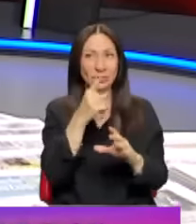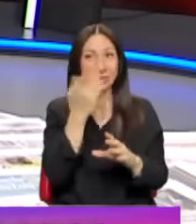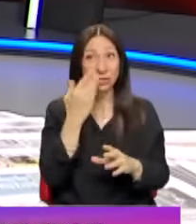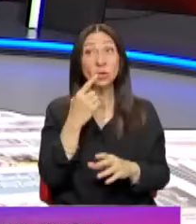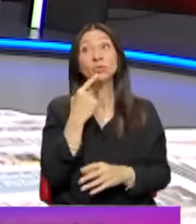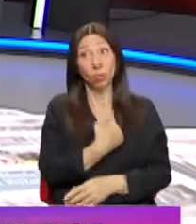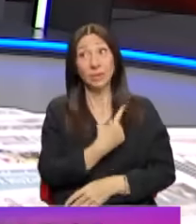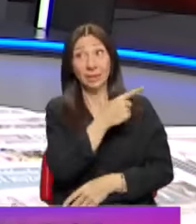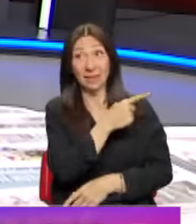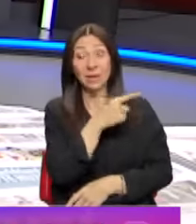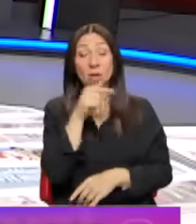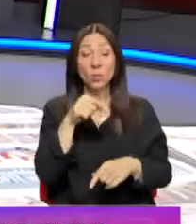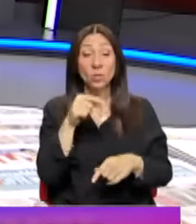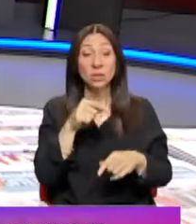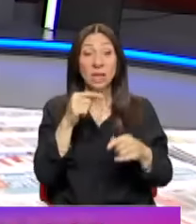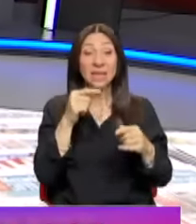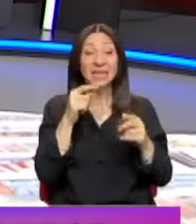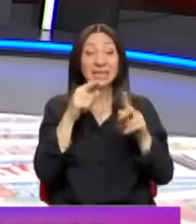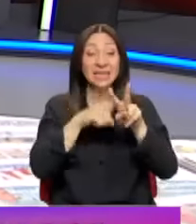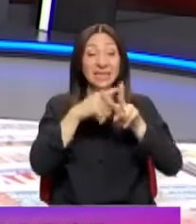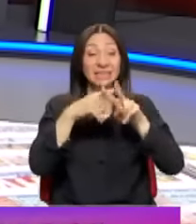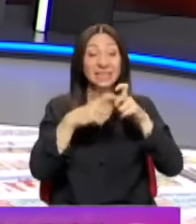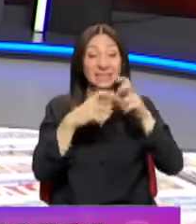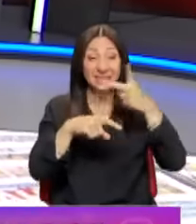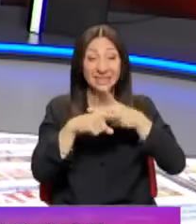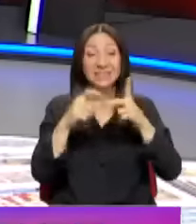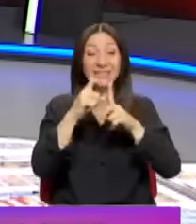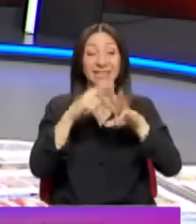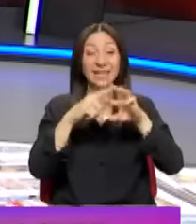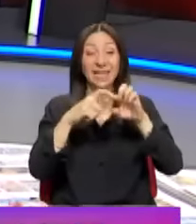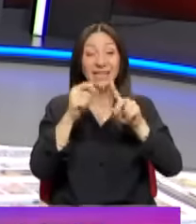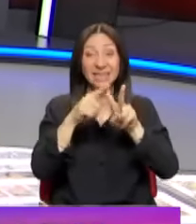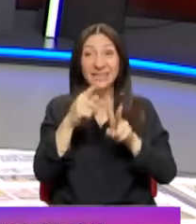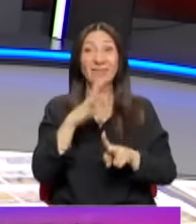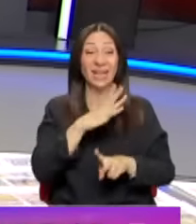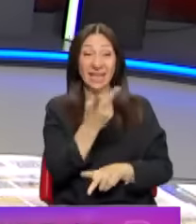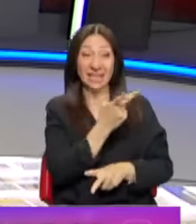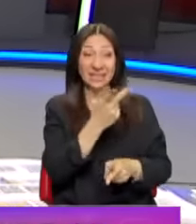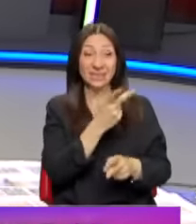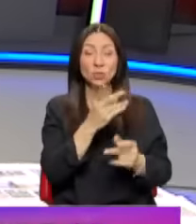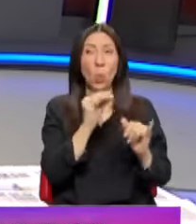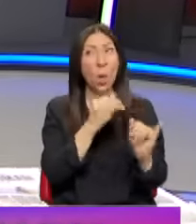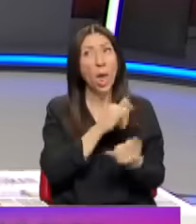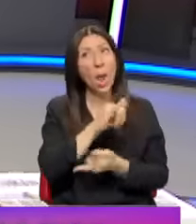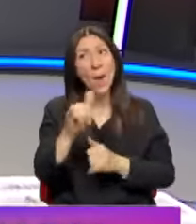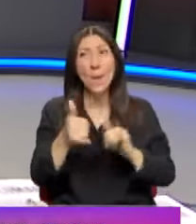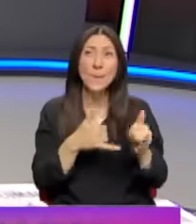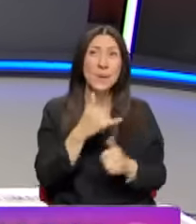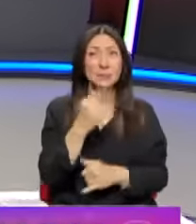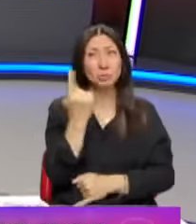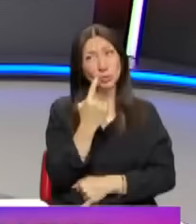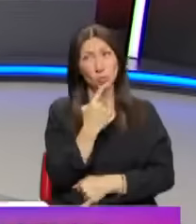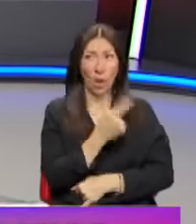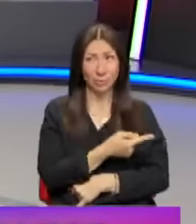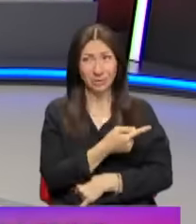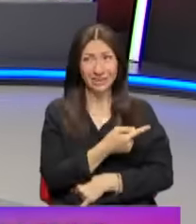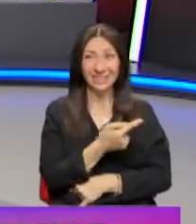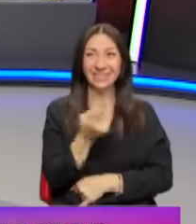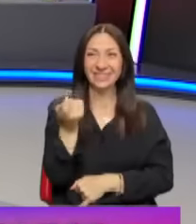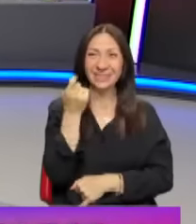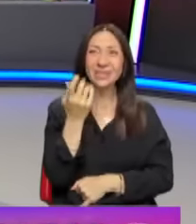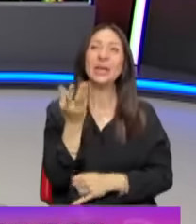ki burada Yağız ve Derin isminde iki tane yaramaz dünya tatlısı torunlar var. Çok yaramazlık yapıyorlar, bir şeyler söyler misiniz